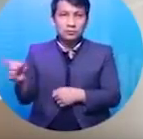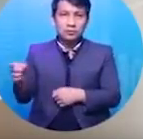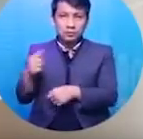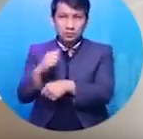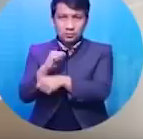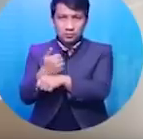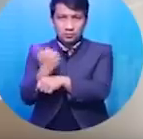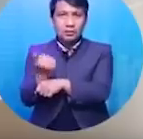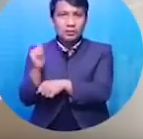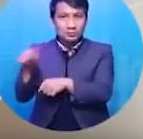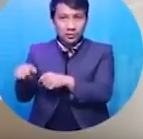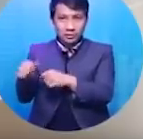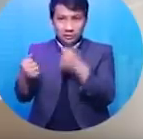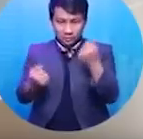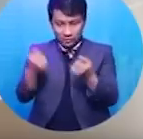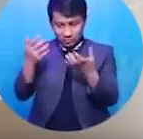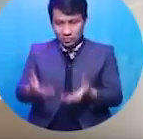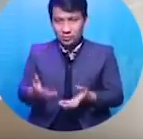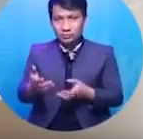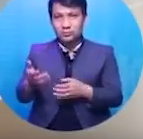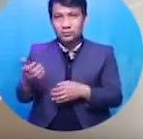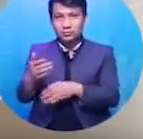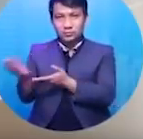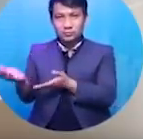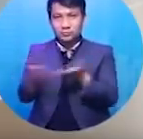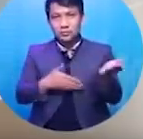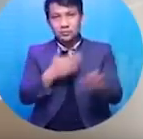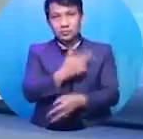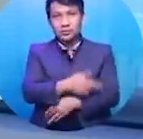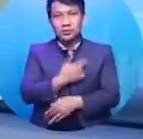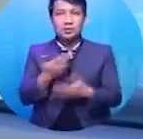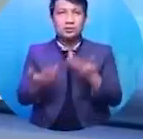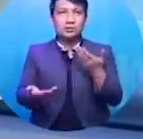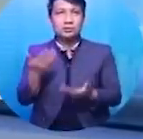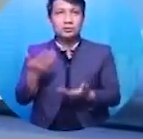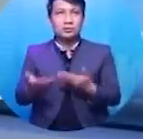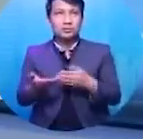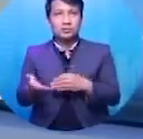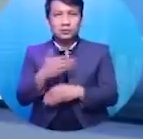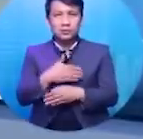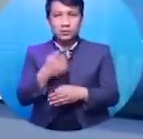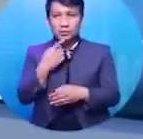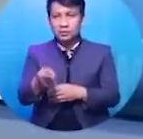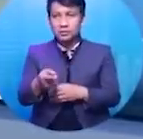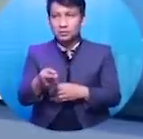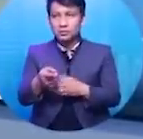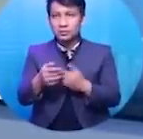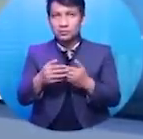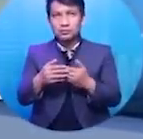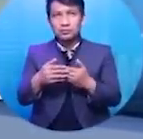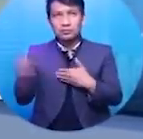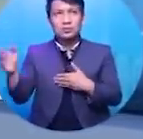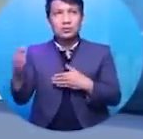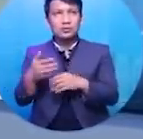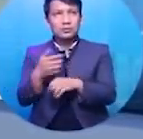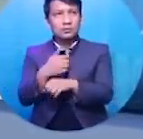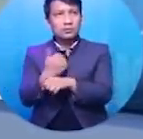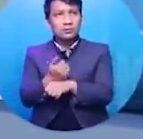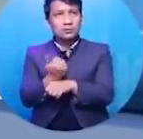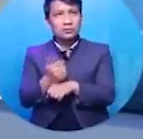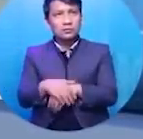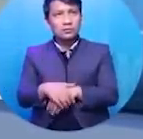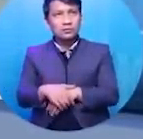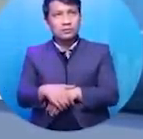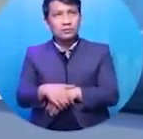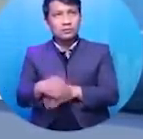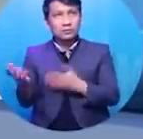man din, delikado. Okay, ihatid niya sa ospital. Eh baka sa halip na makarating sa ospital dahil